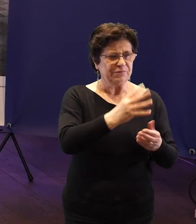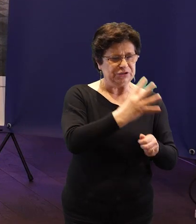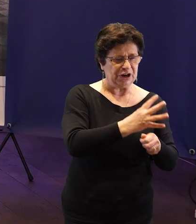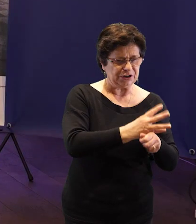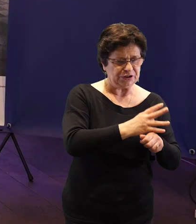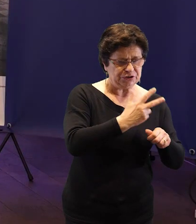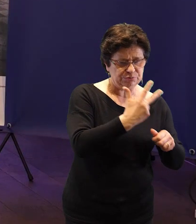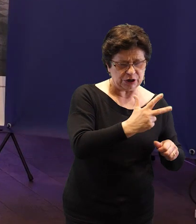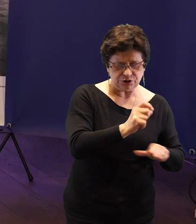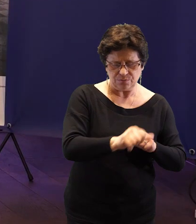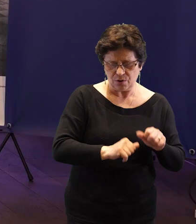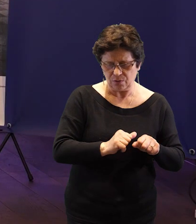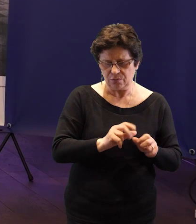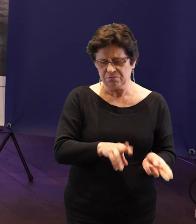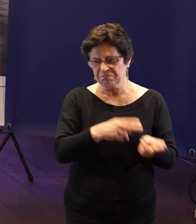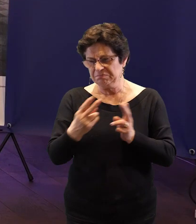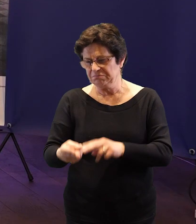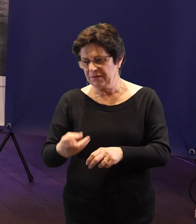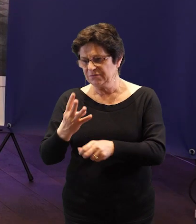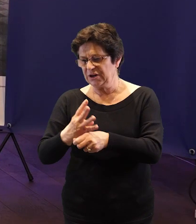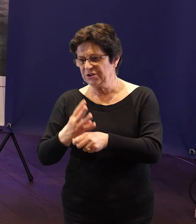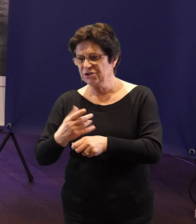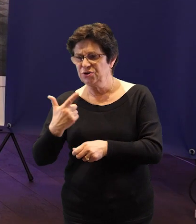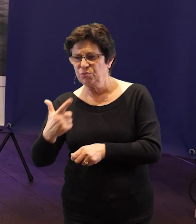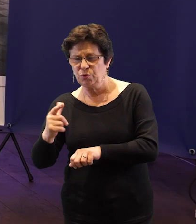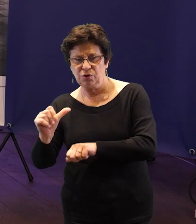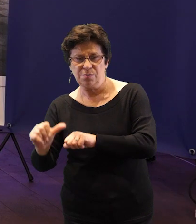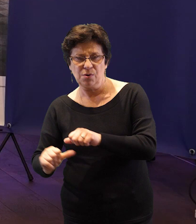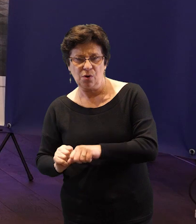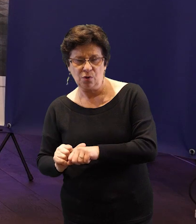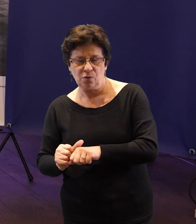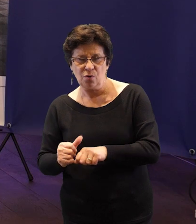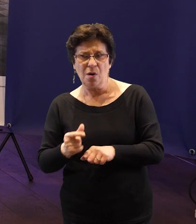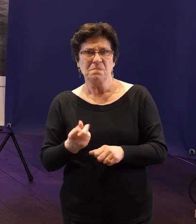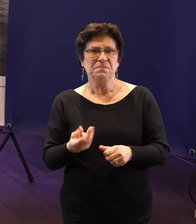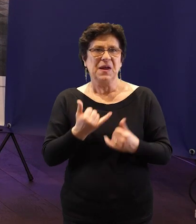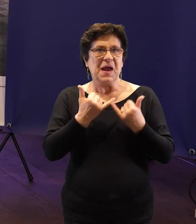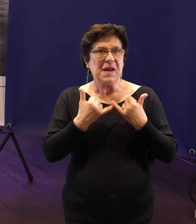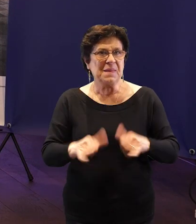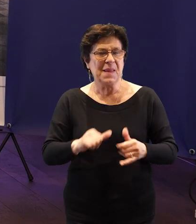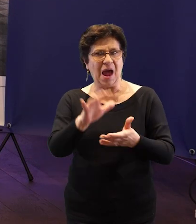że w 1942 roku. Jeszcze w innym było napisane artykule, że